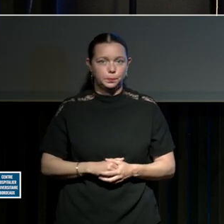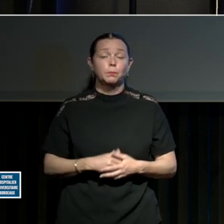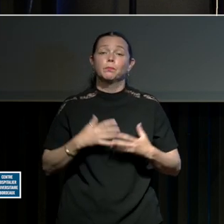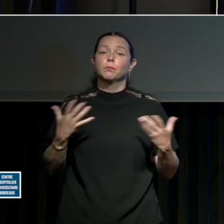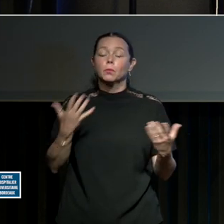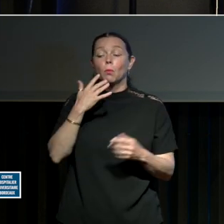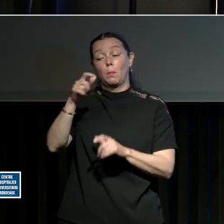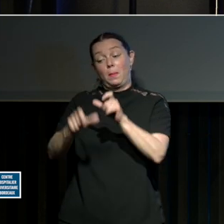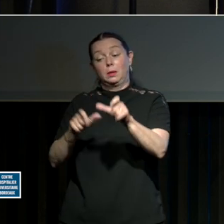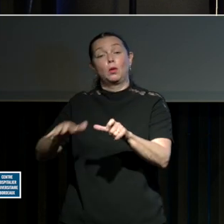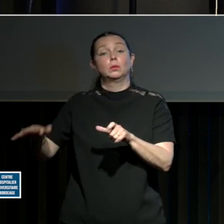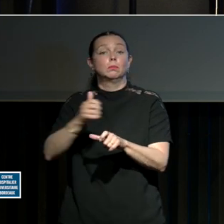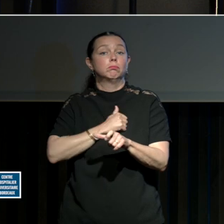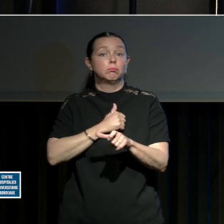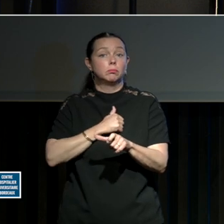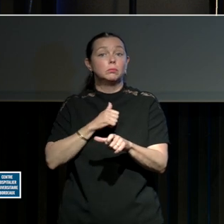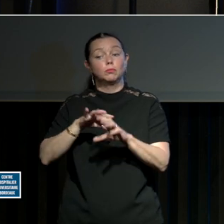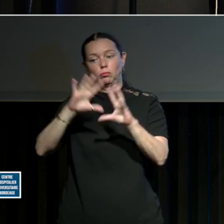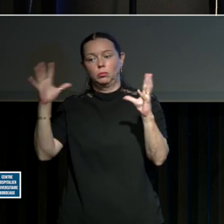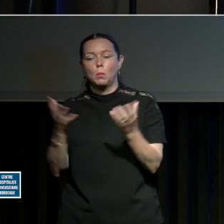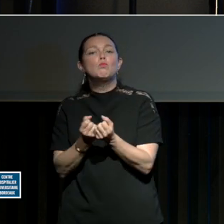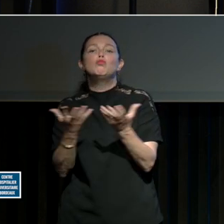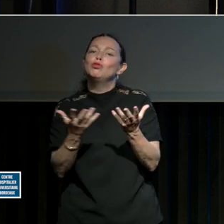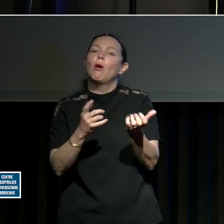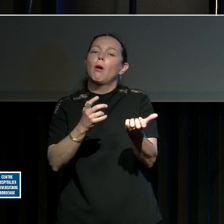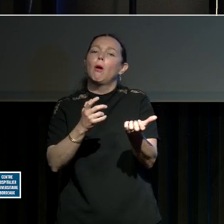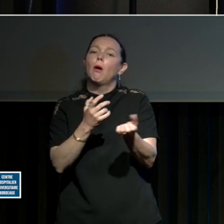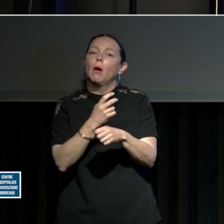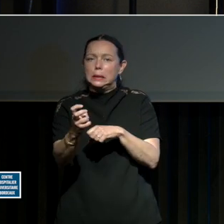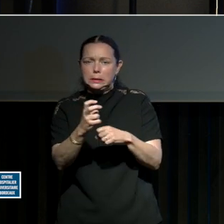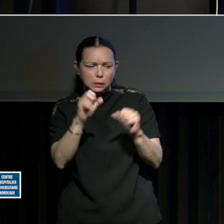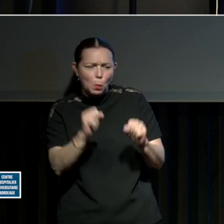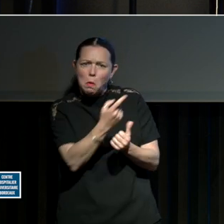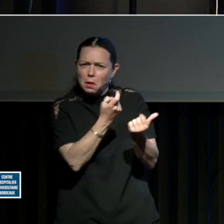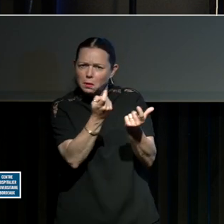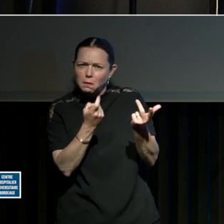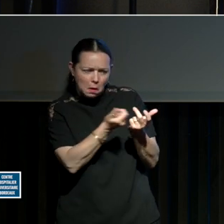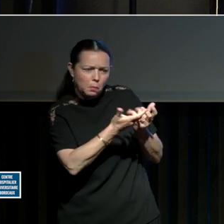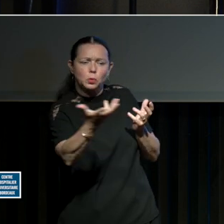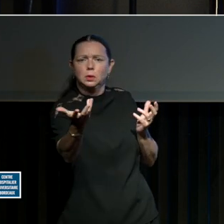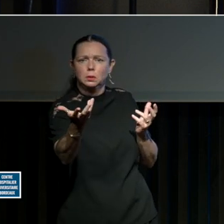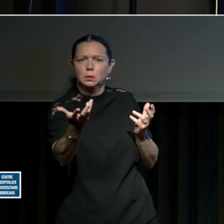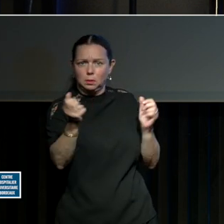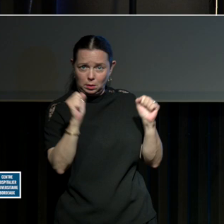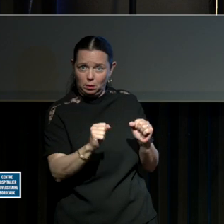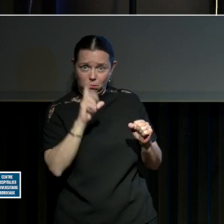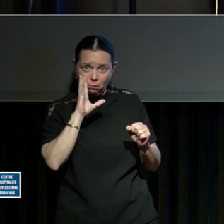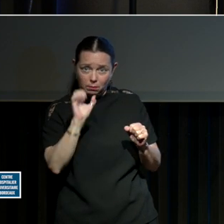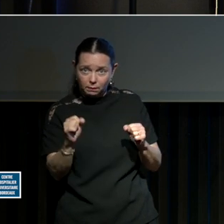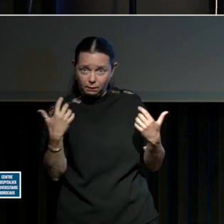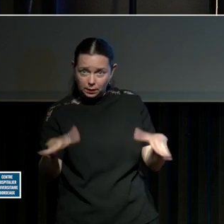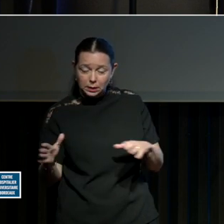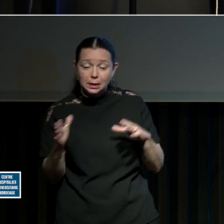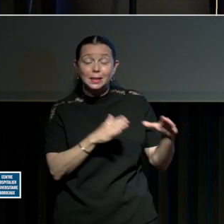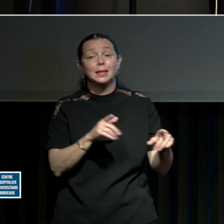plan individuel, il y a une multitude finalement de facteurs de risque qui ont été identifiés, et en particulier des éléments